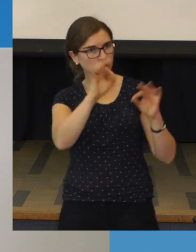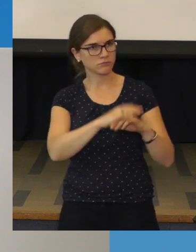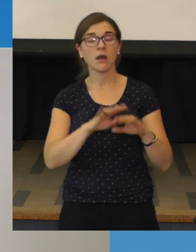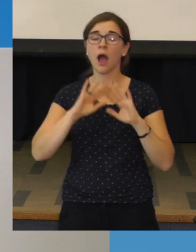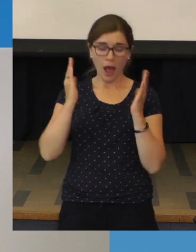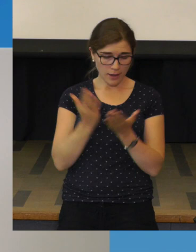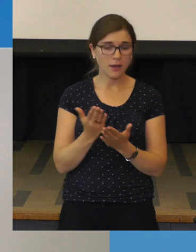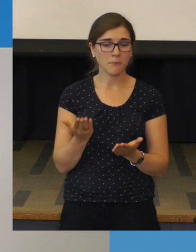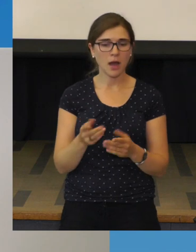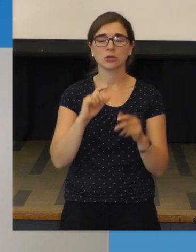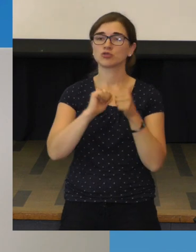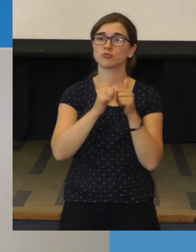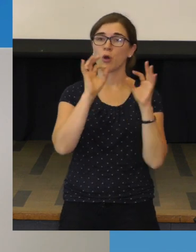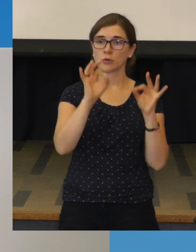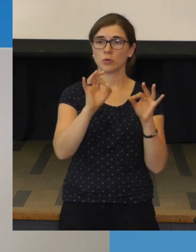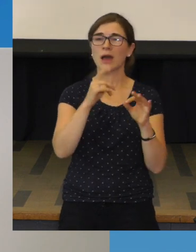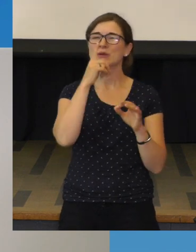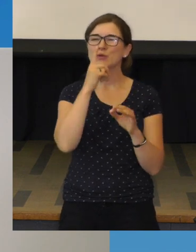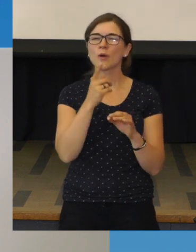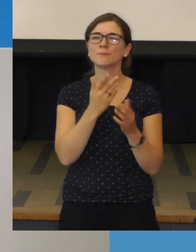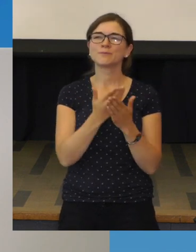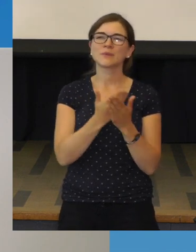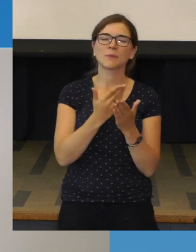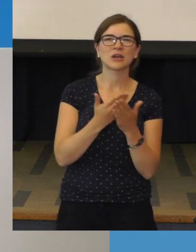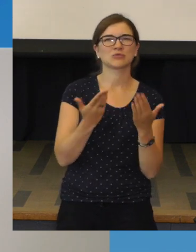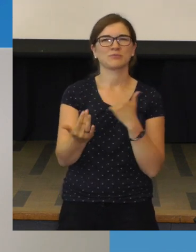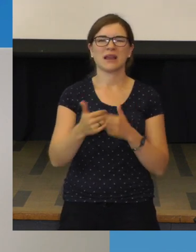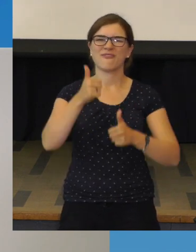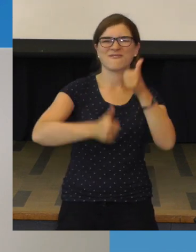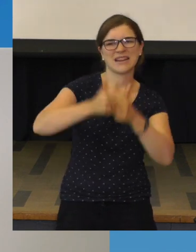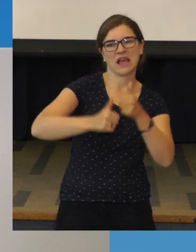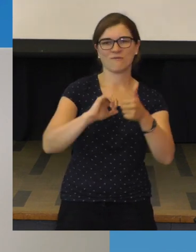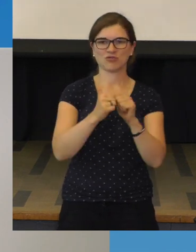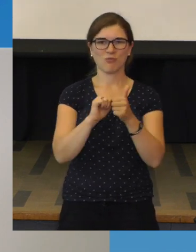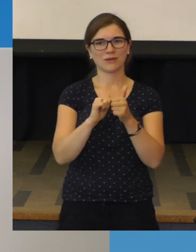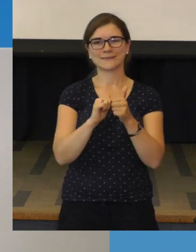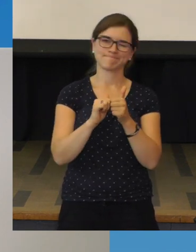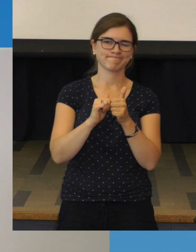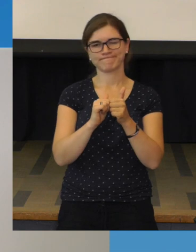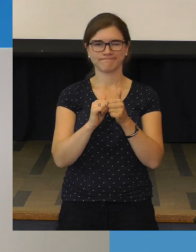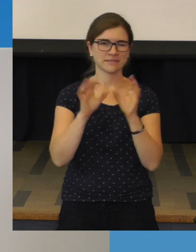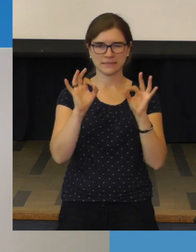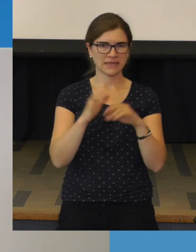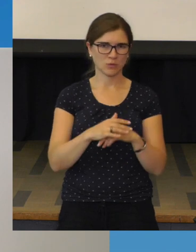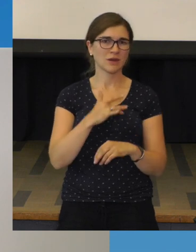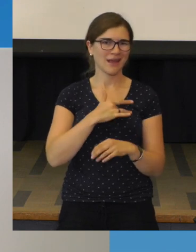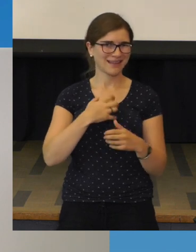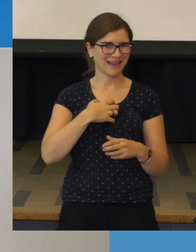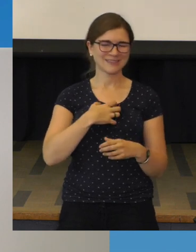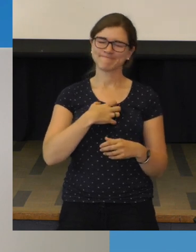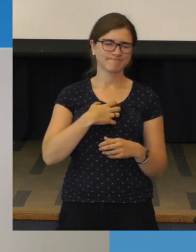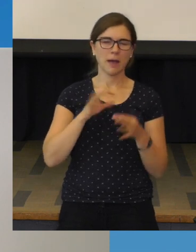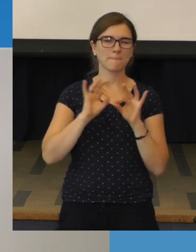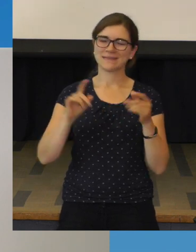Sport. Das Einzige, was nicht gut ist, ist unbedingt kompetitiver, also Wettkampfsport. Da sollte man, wenn man herzerkrankt ist, von Abstand nehmen.